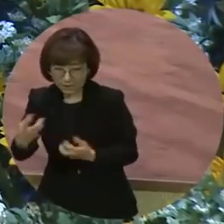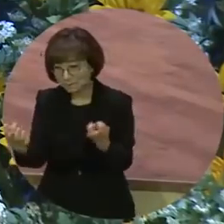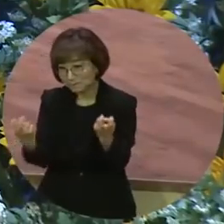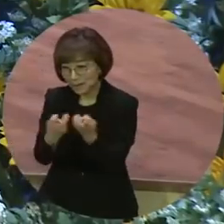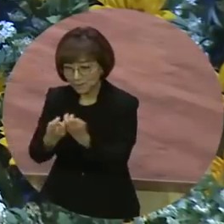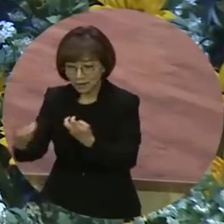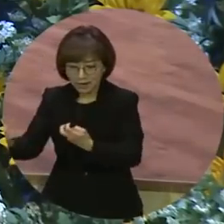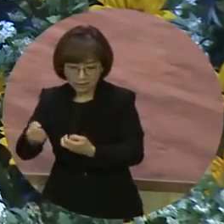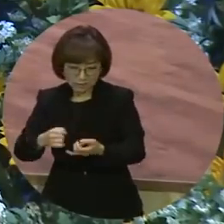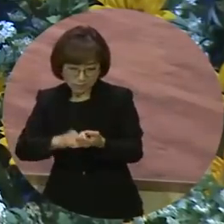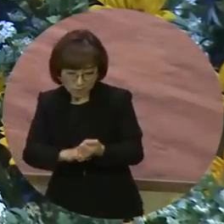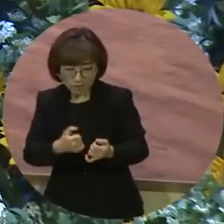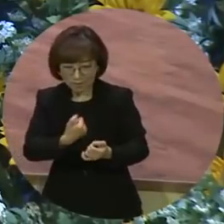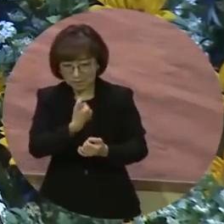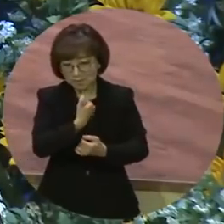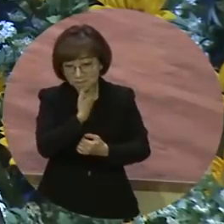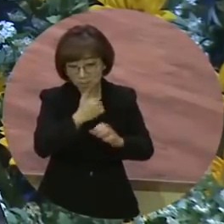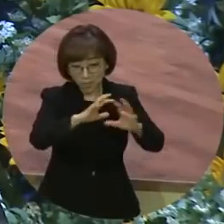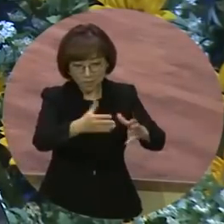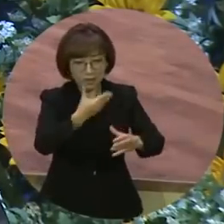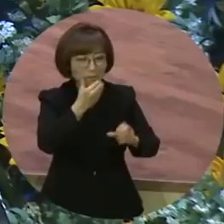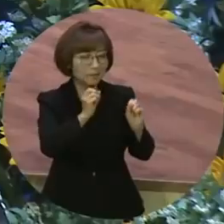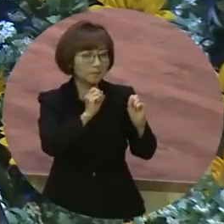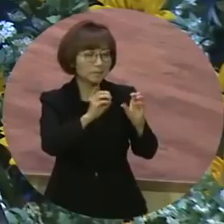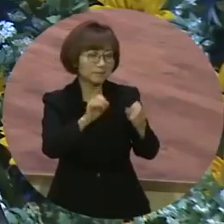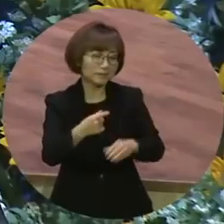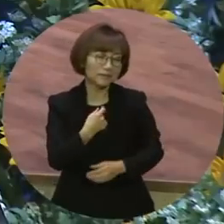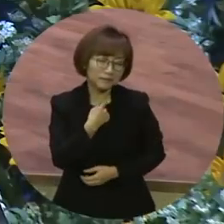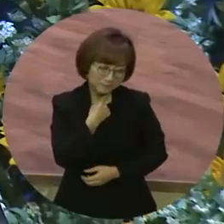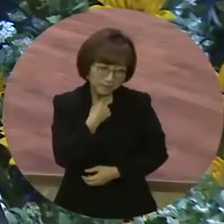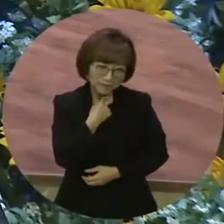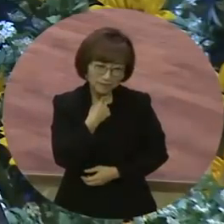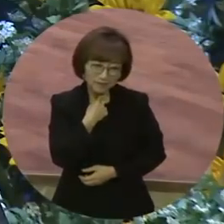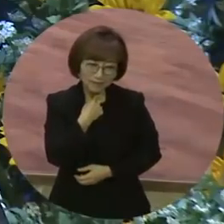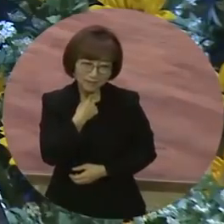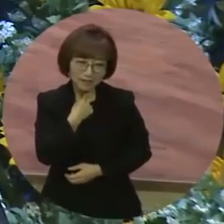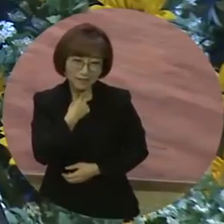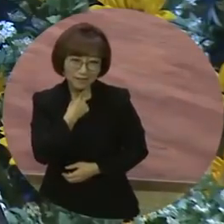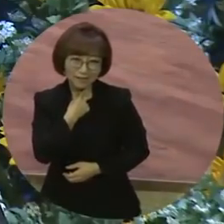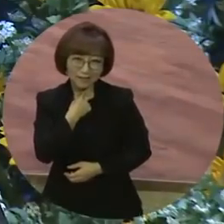이 로마의 복음이 증거되기를 원한다.